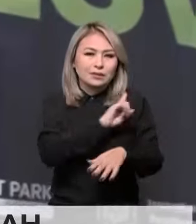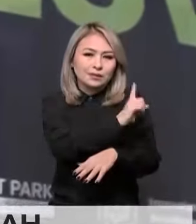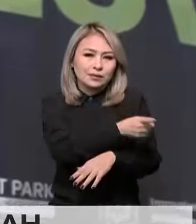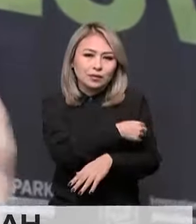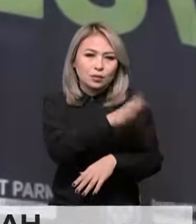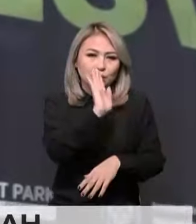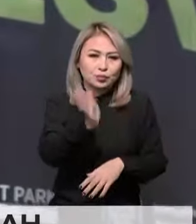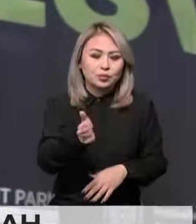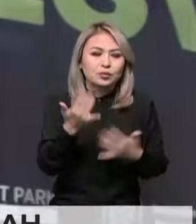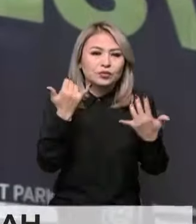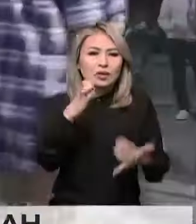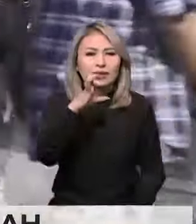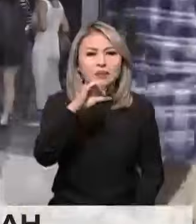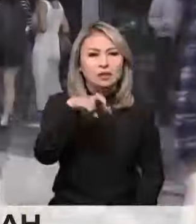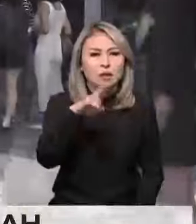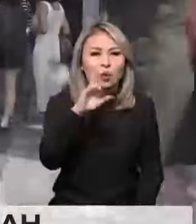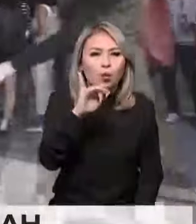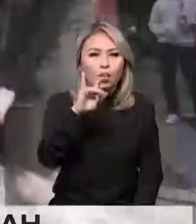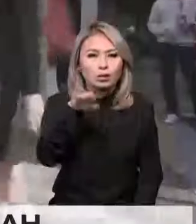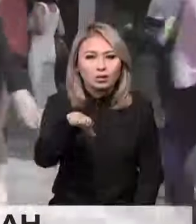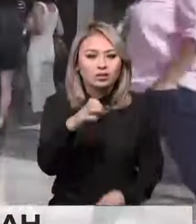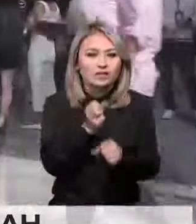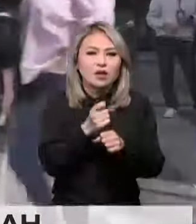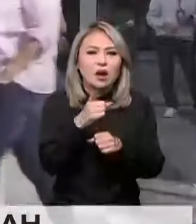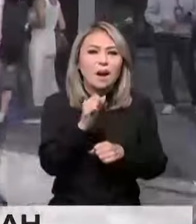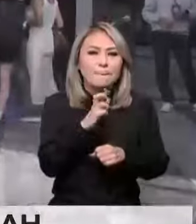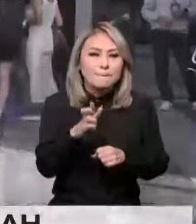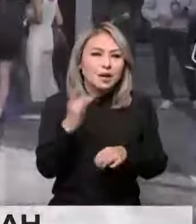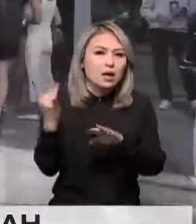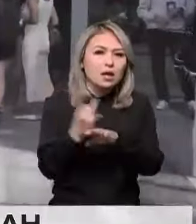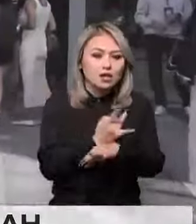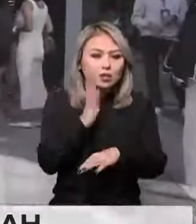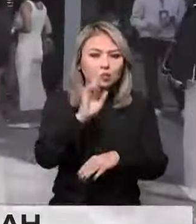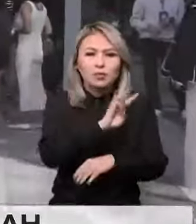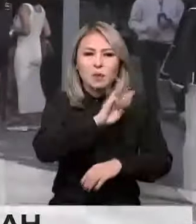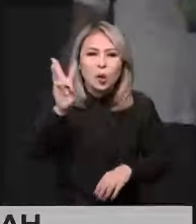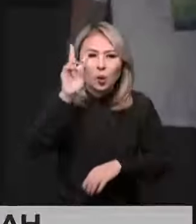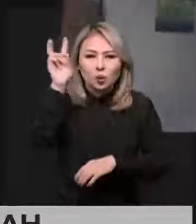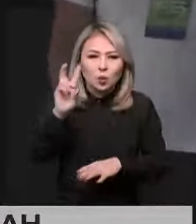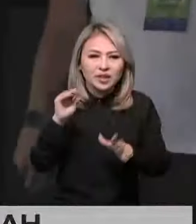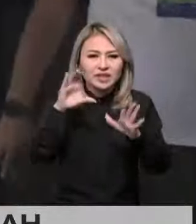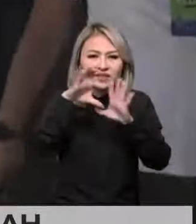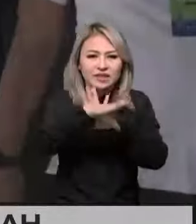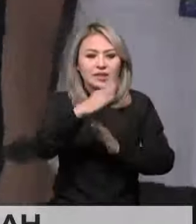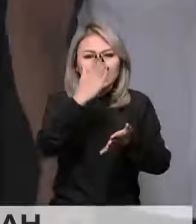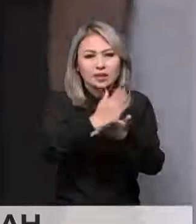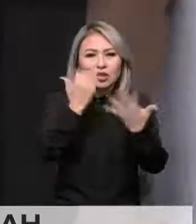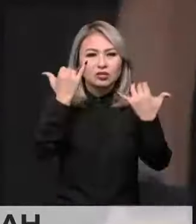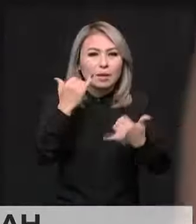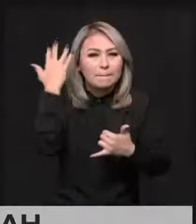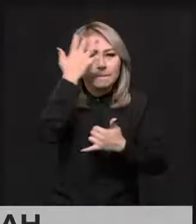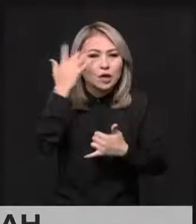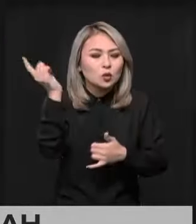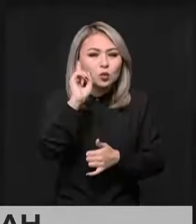салмақ. Silk Road Innovation Hub жұмысын бастаған алғашқы жылы миллион доллар инвестиция тартты. Ендігі мақсат